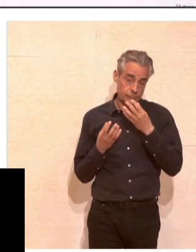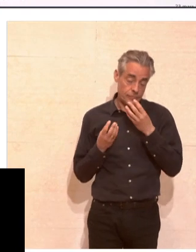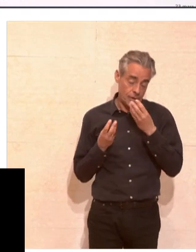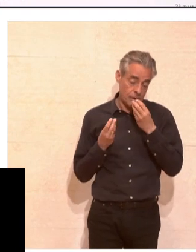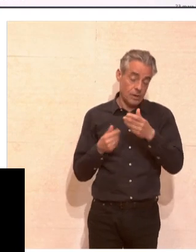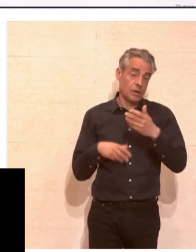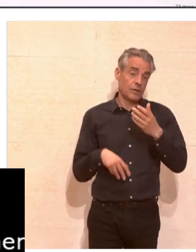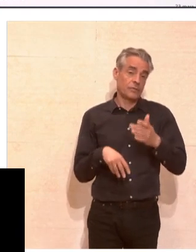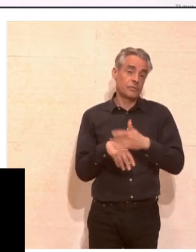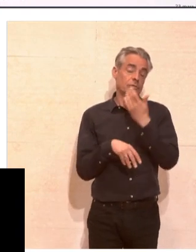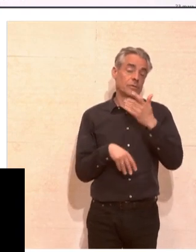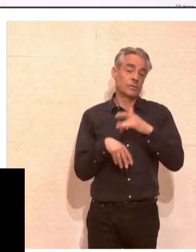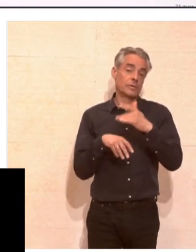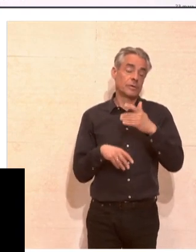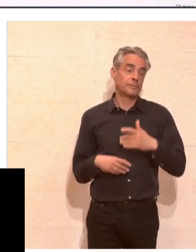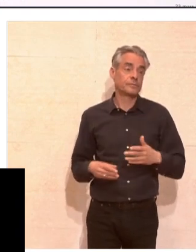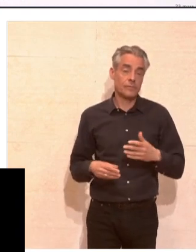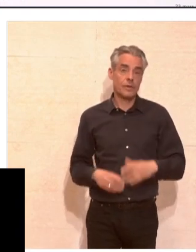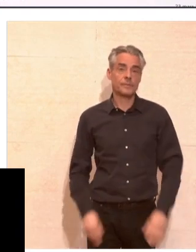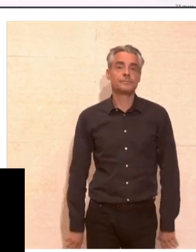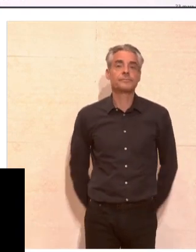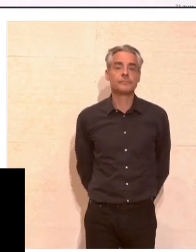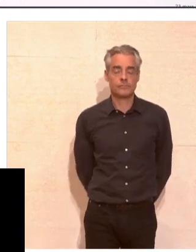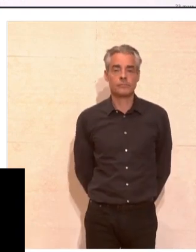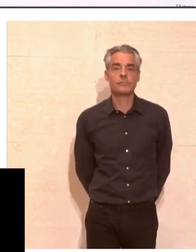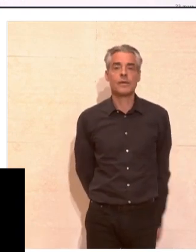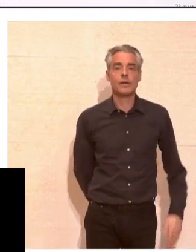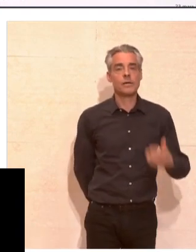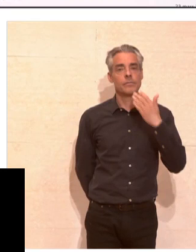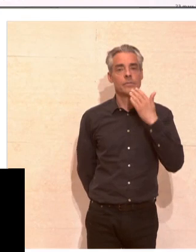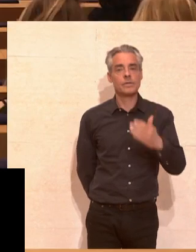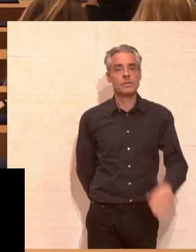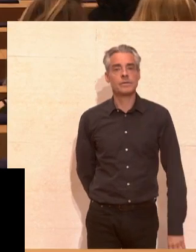sensibles voilà, aux bénéfices du sommeil sur les apprentissages. Je vous remercie.